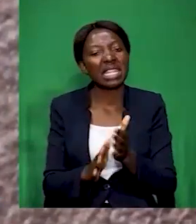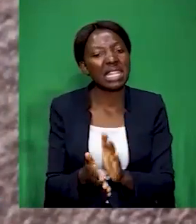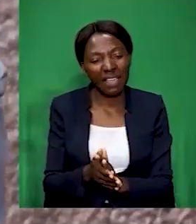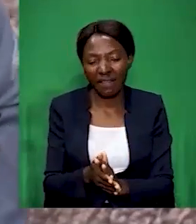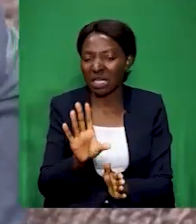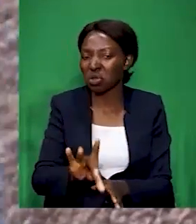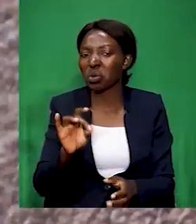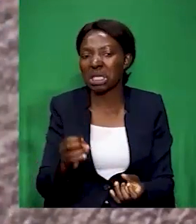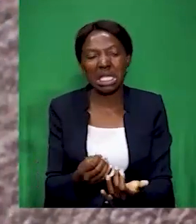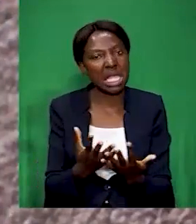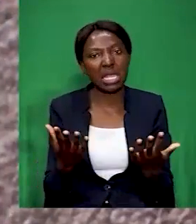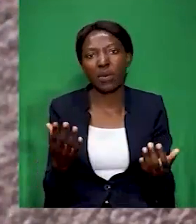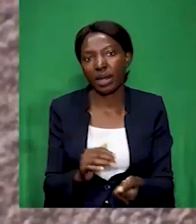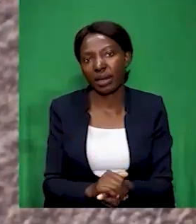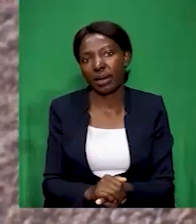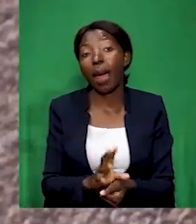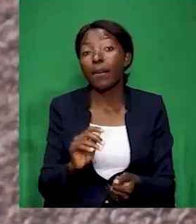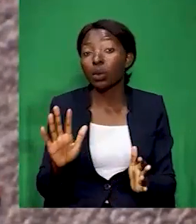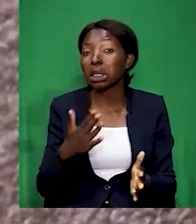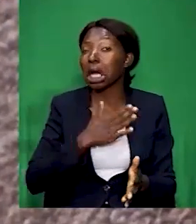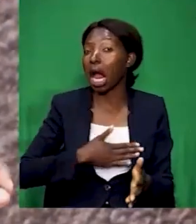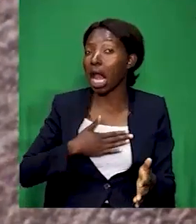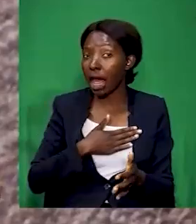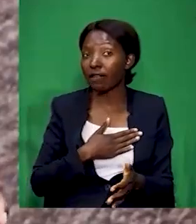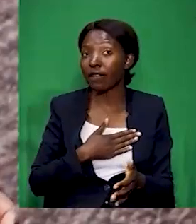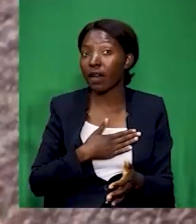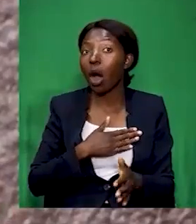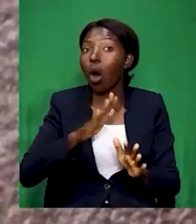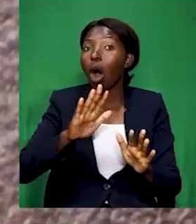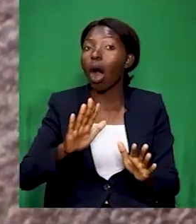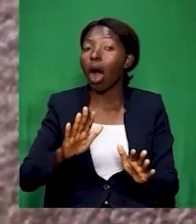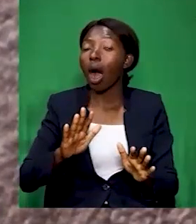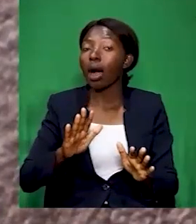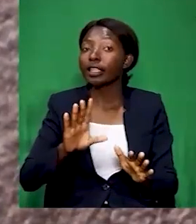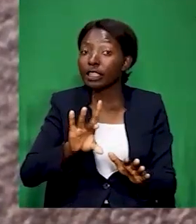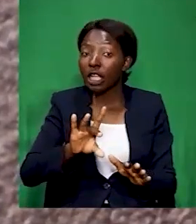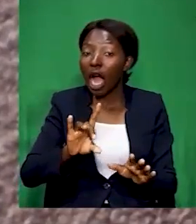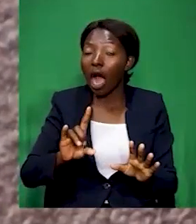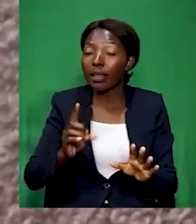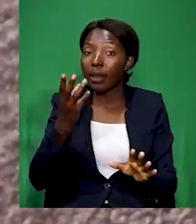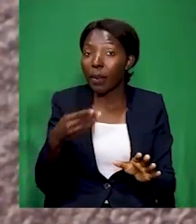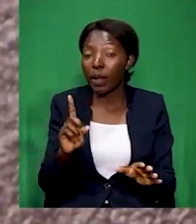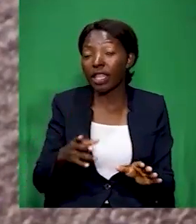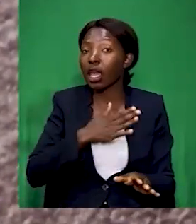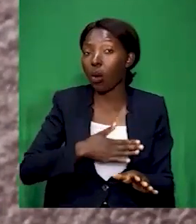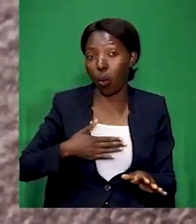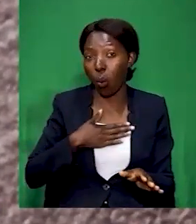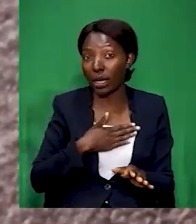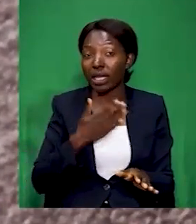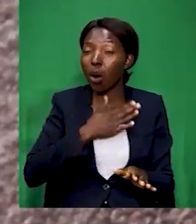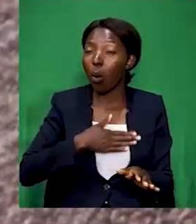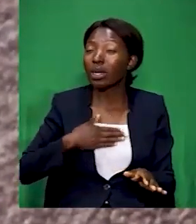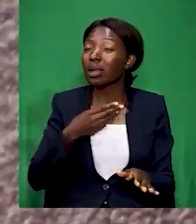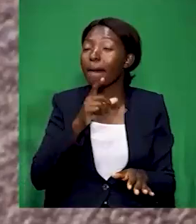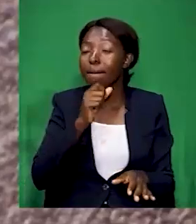hapangonongwi chero munhu pane zvandinofarira ma qualities evanhu vaidikwa kunonzi ngatitsvakei